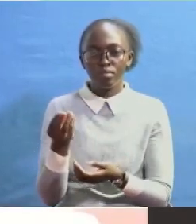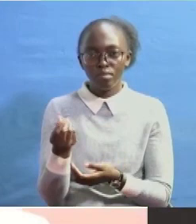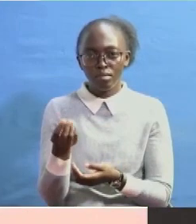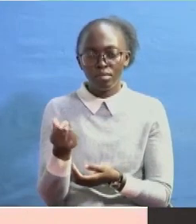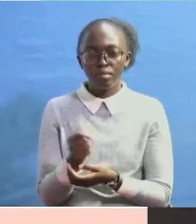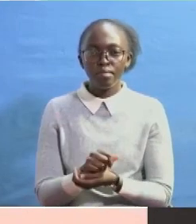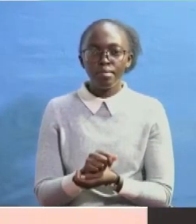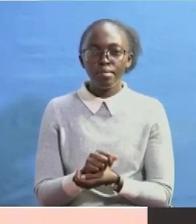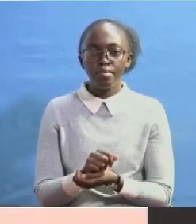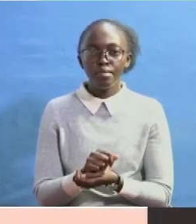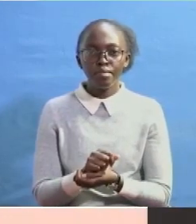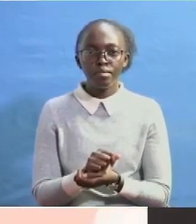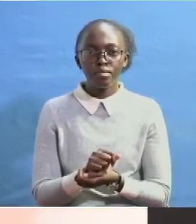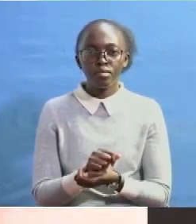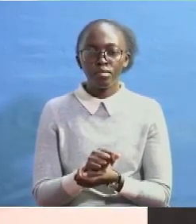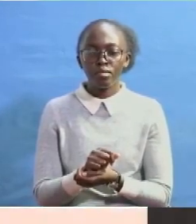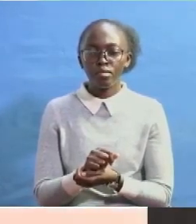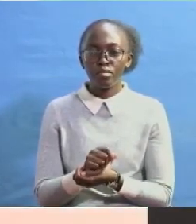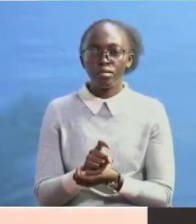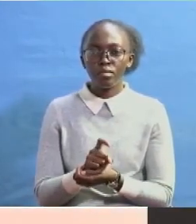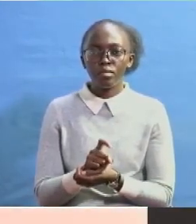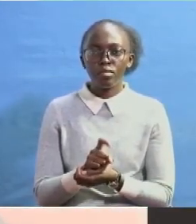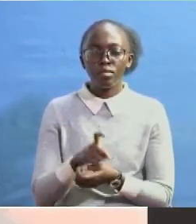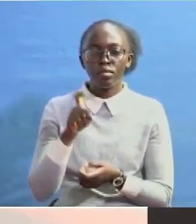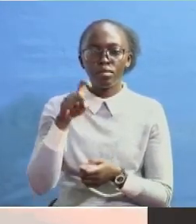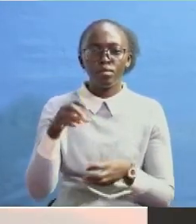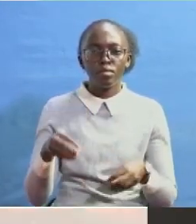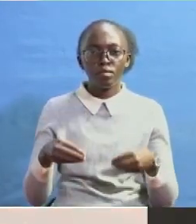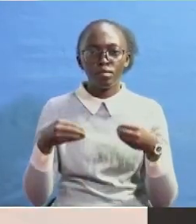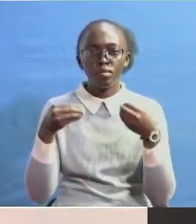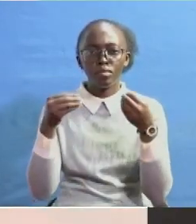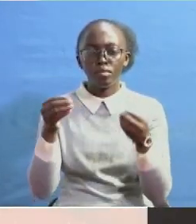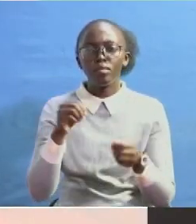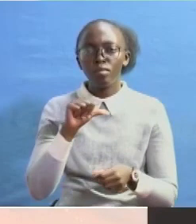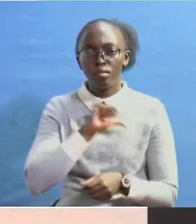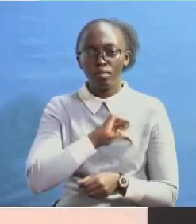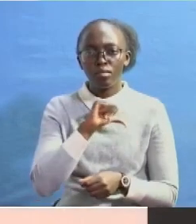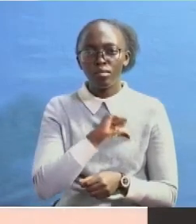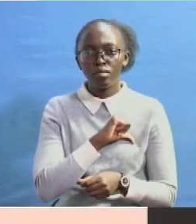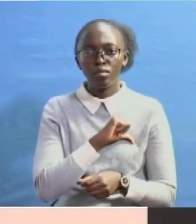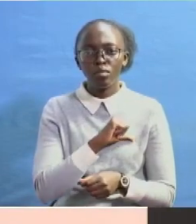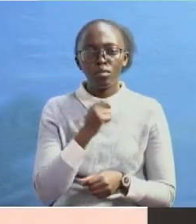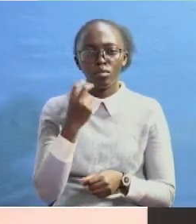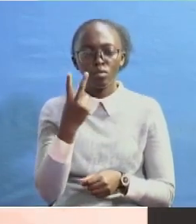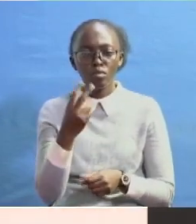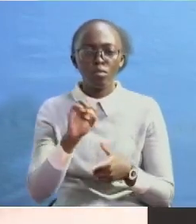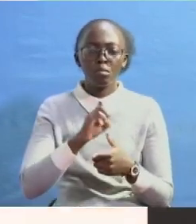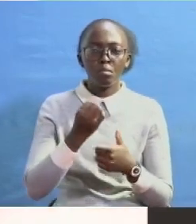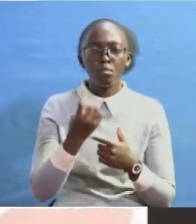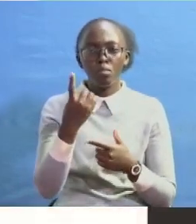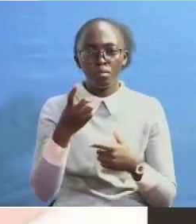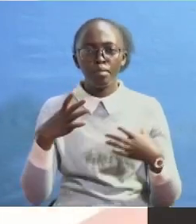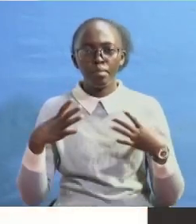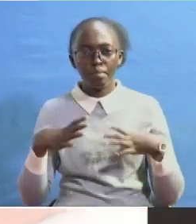complicit in giving an undue hand advantage to one or two players and